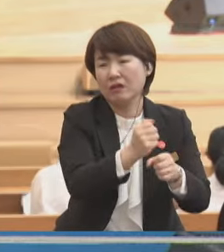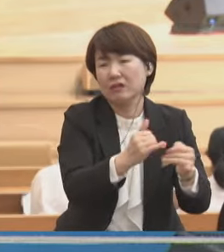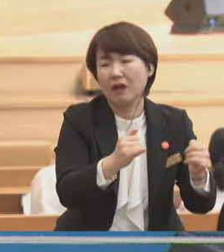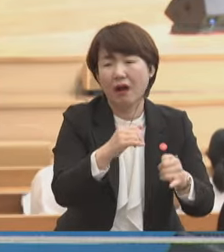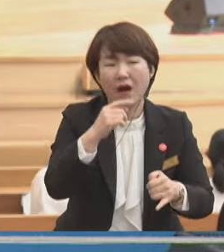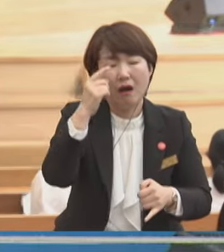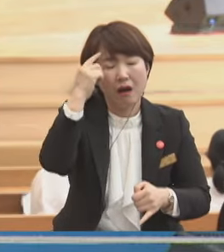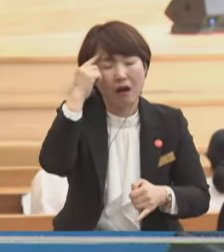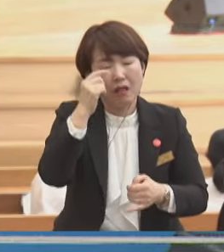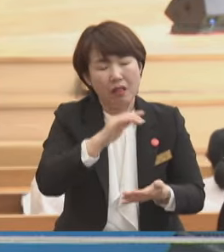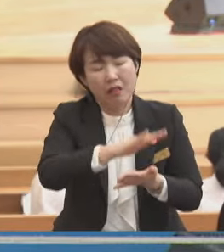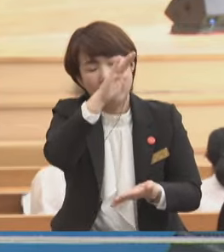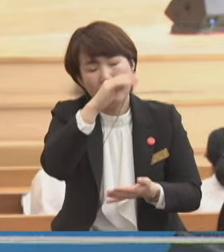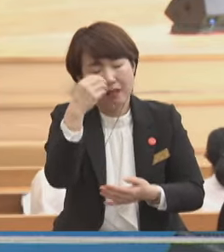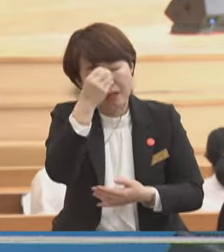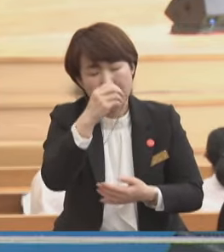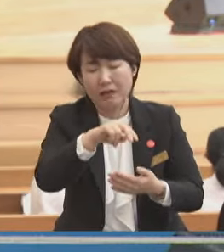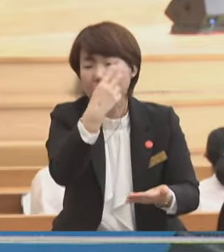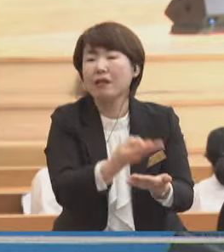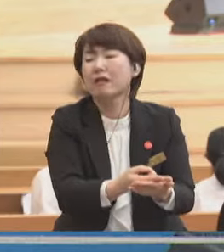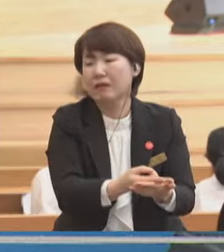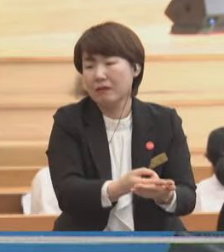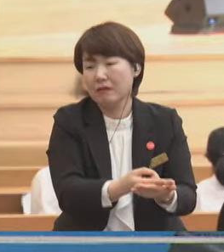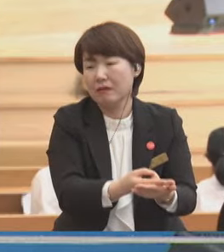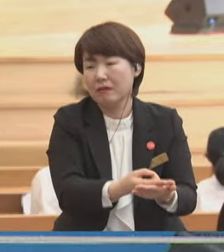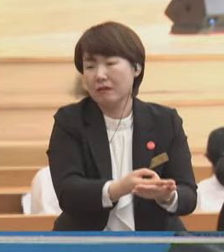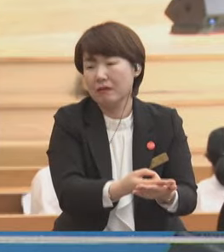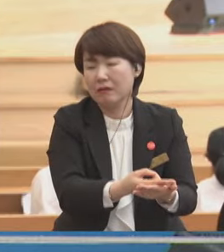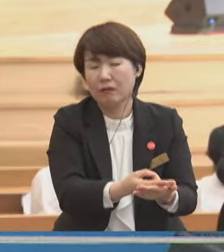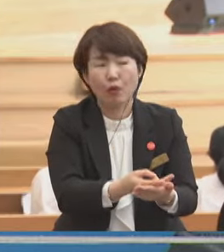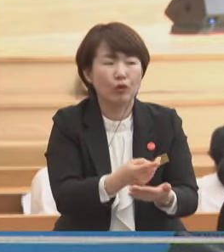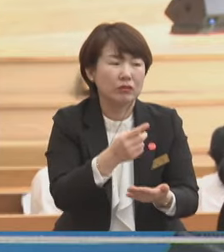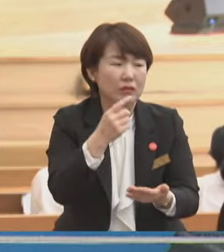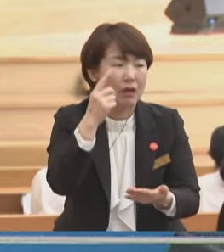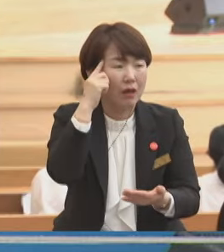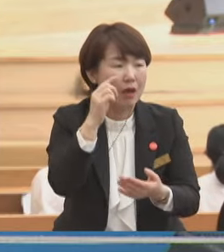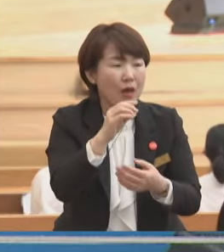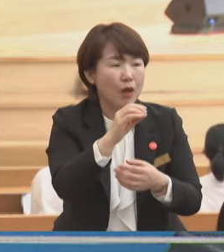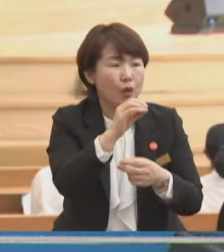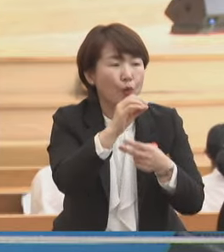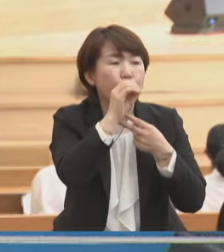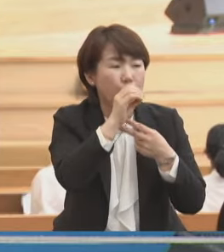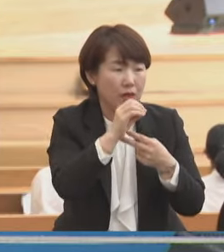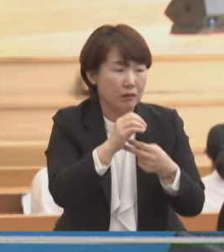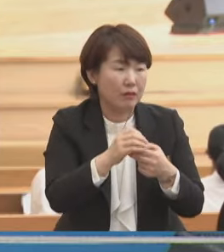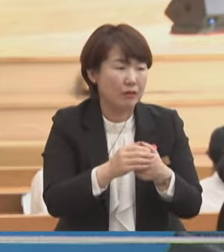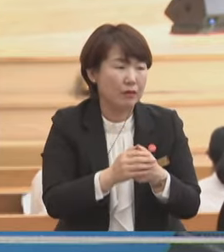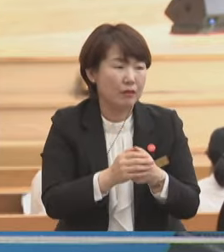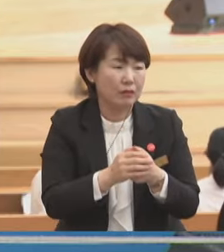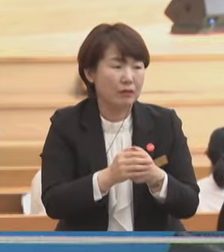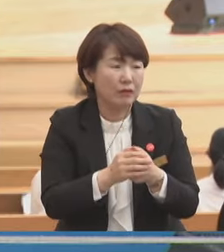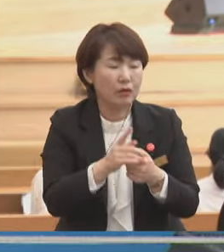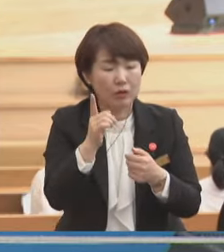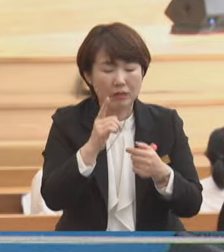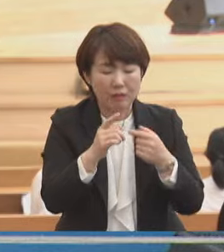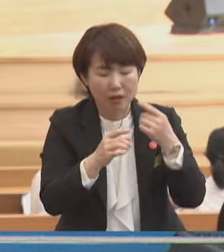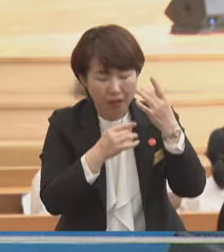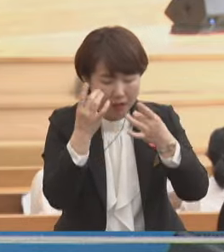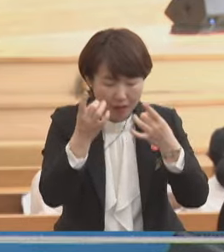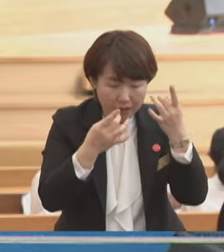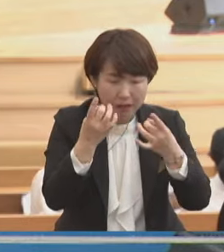쓰러져 버렸어요 그리고는 의식을 잃어버렸어요 그럼 뭐 횡설수설